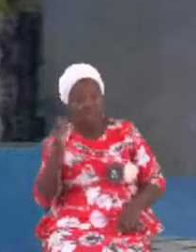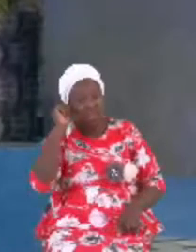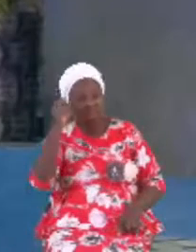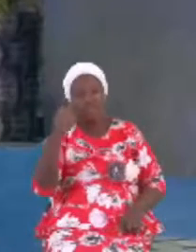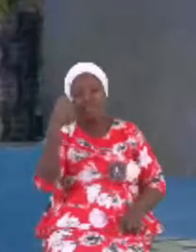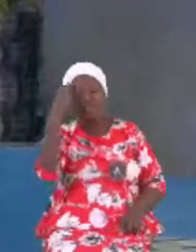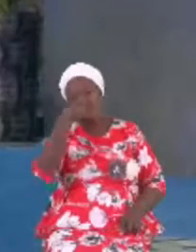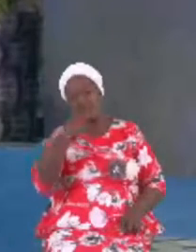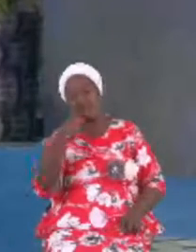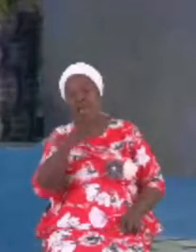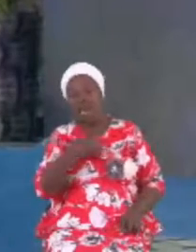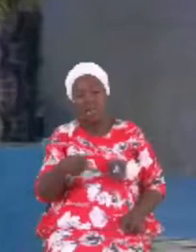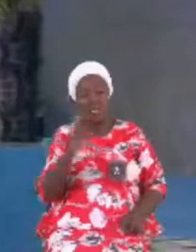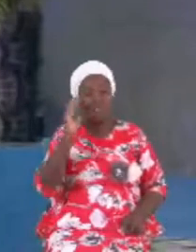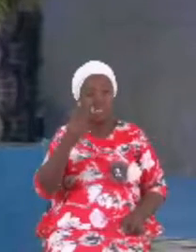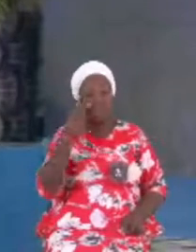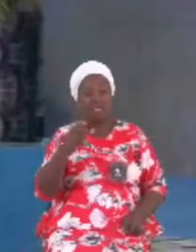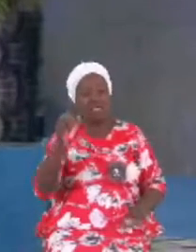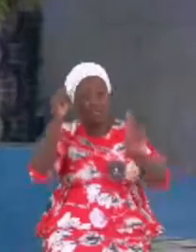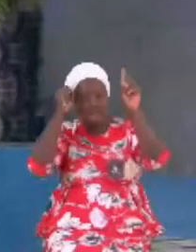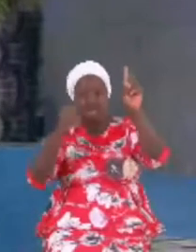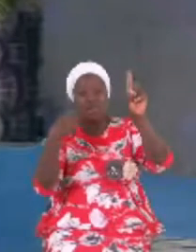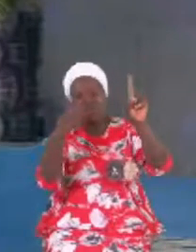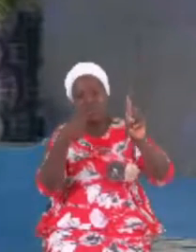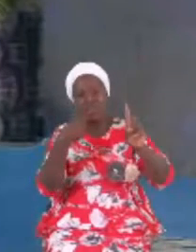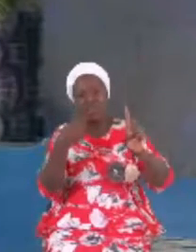ils verront sa face.